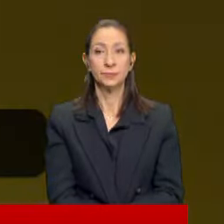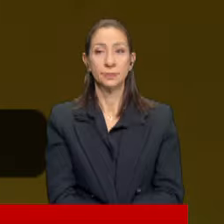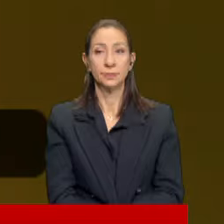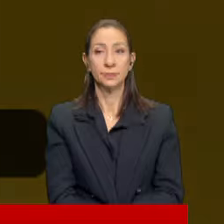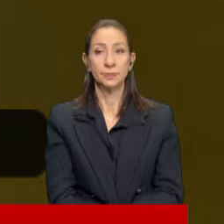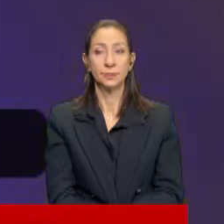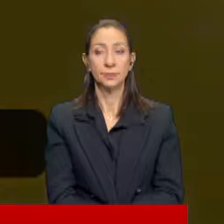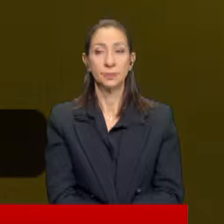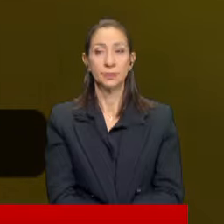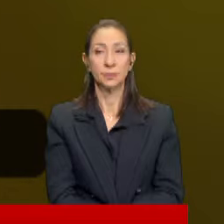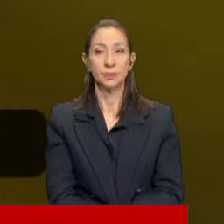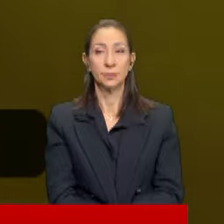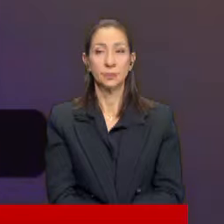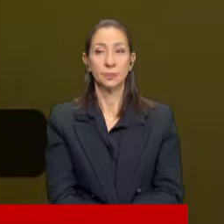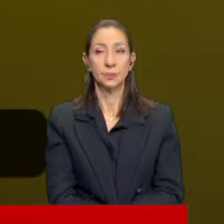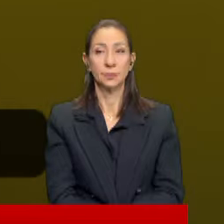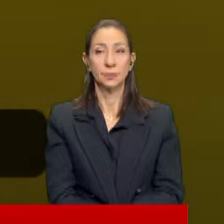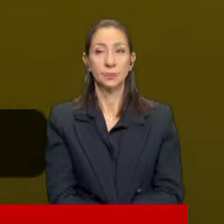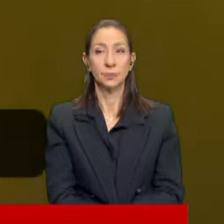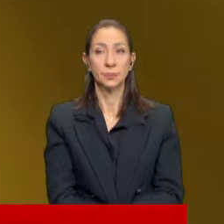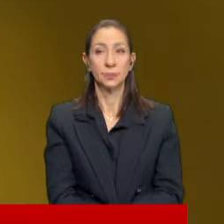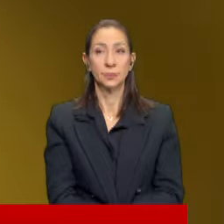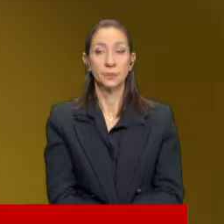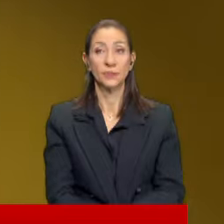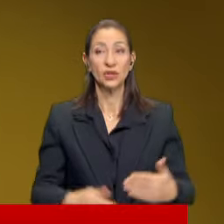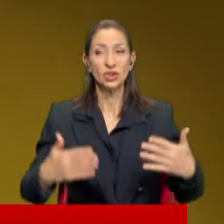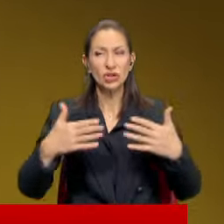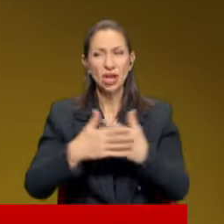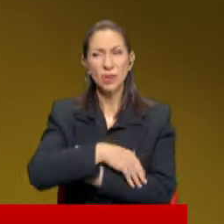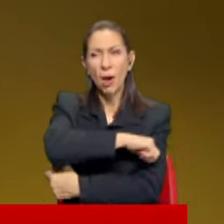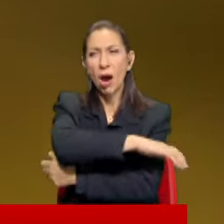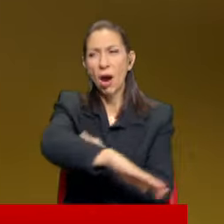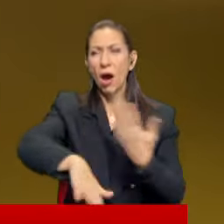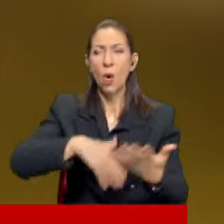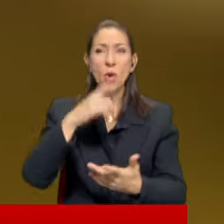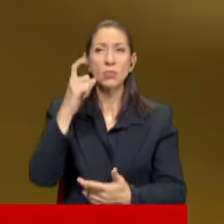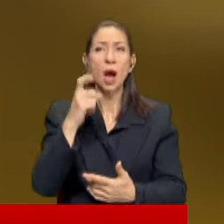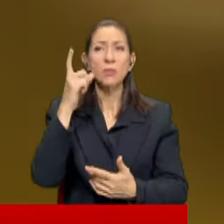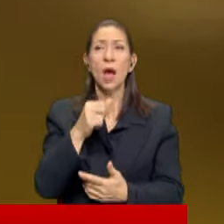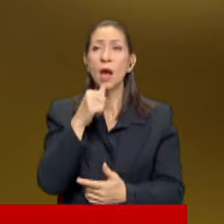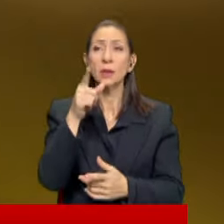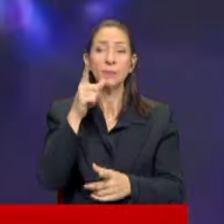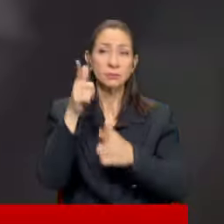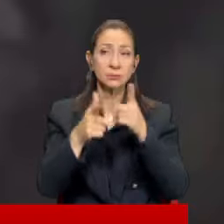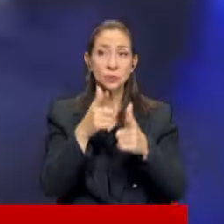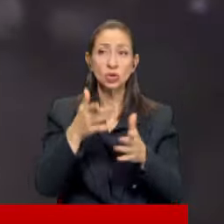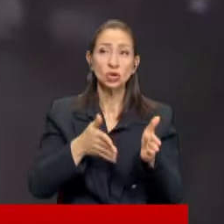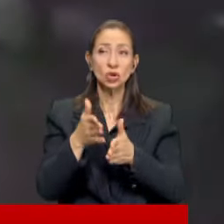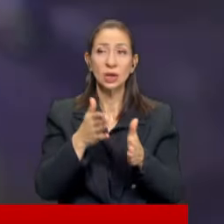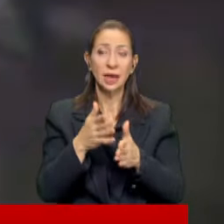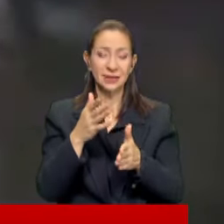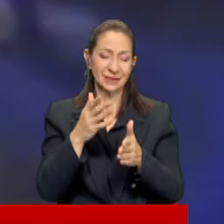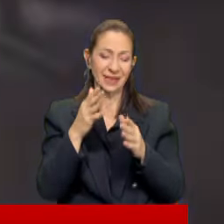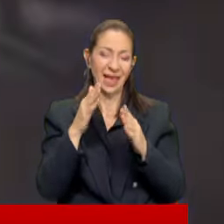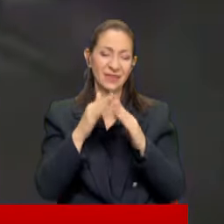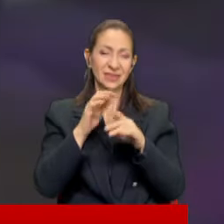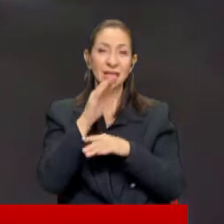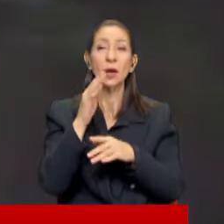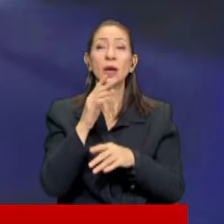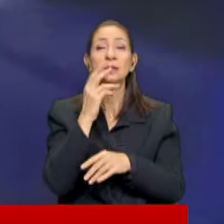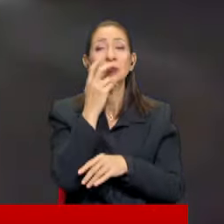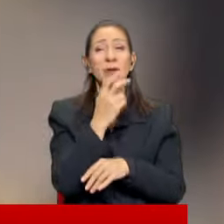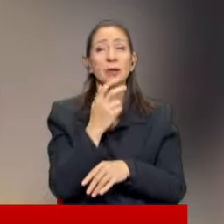Onaysız bir günüm olmadı gitti. Geceyi birbirine katan o silahlı magandayı görüntüleyen sokak sakininin